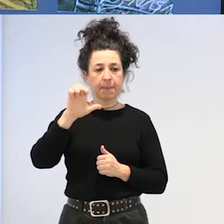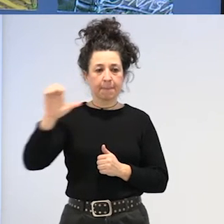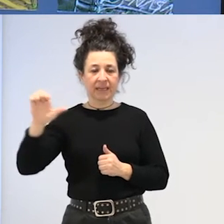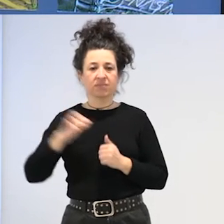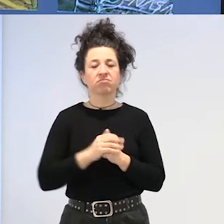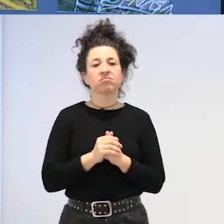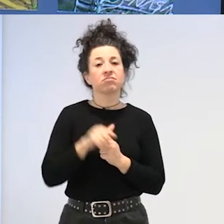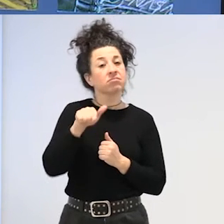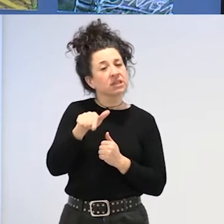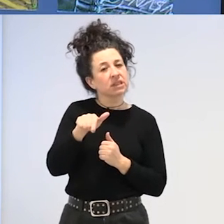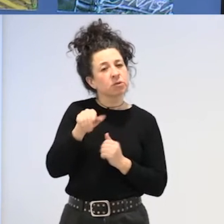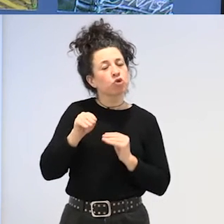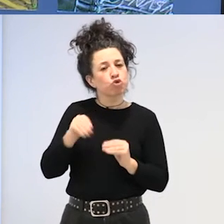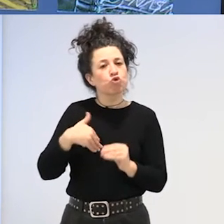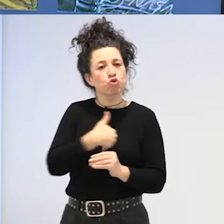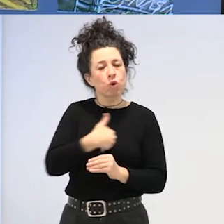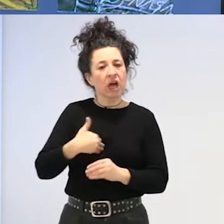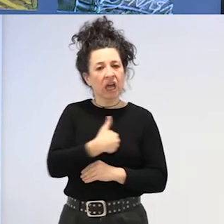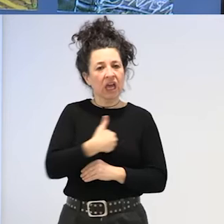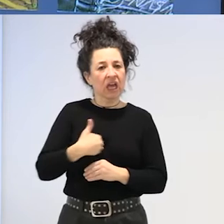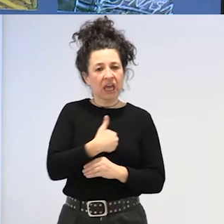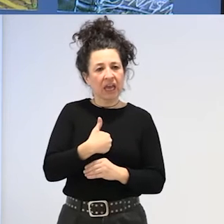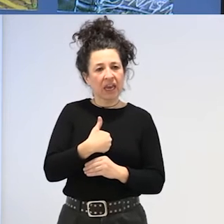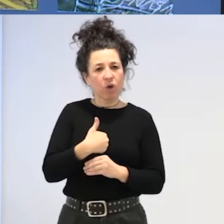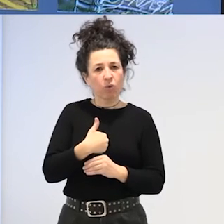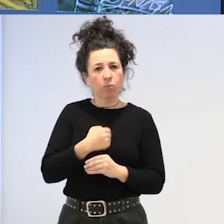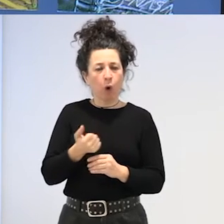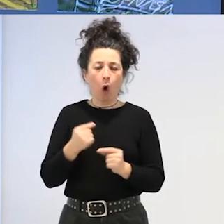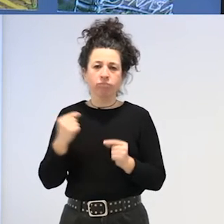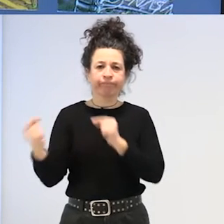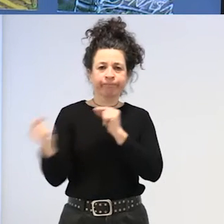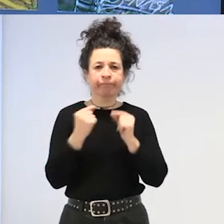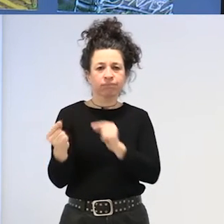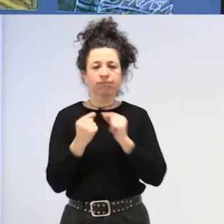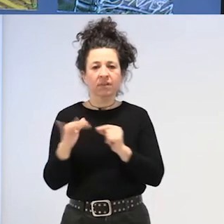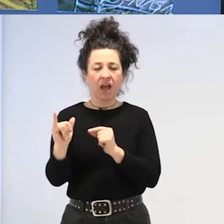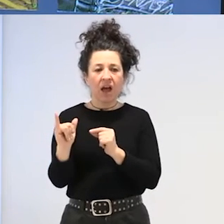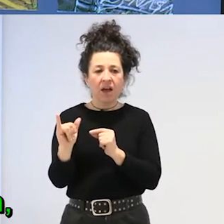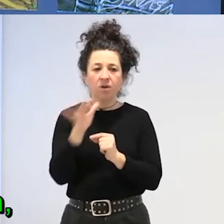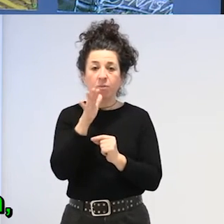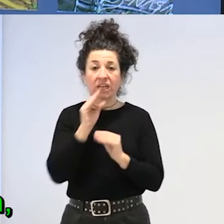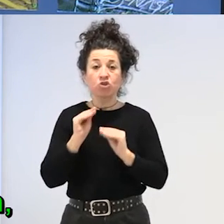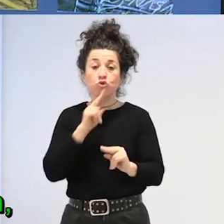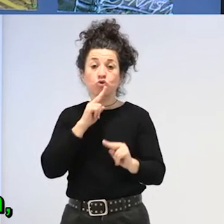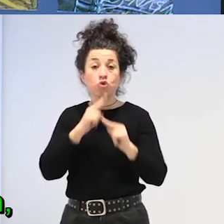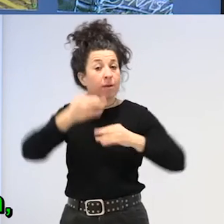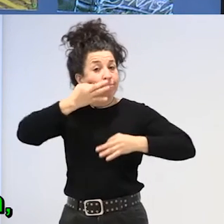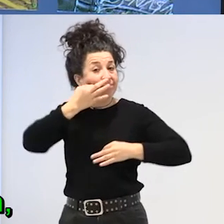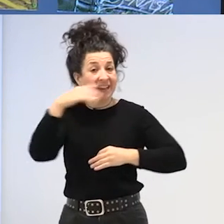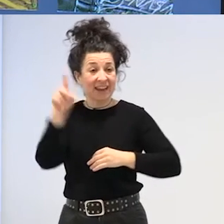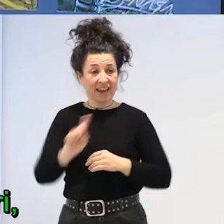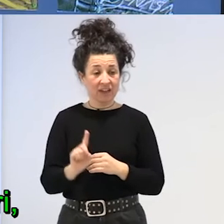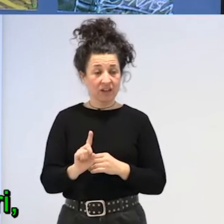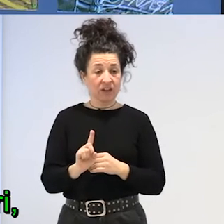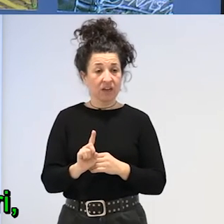bere generoari buruzko eztabaida dagoela, zen James Tiptree Jr. ez izena zen, bere izena Alice Sheldon